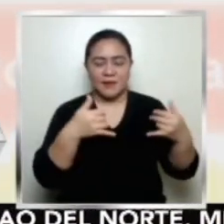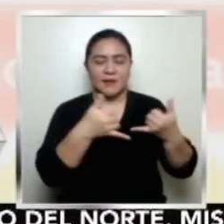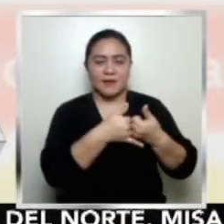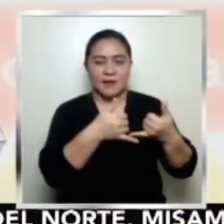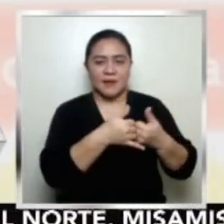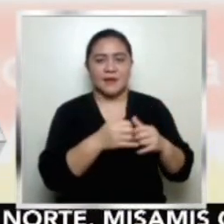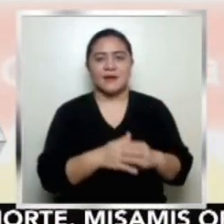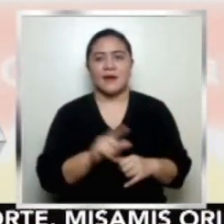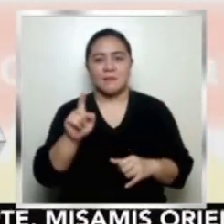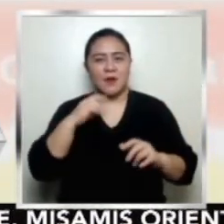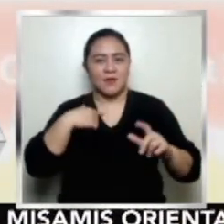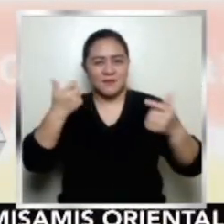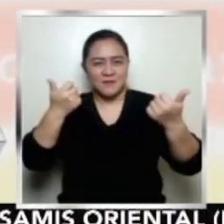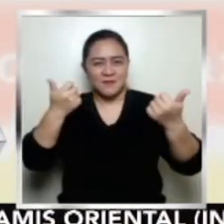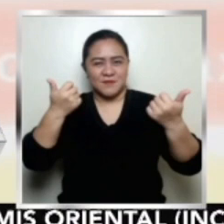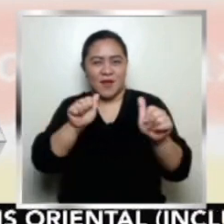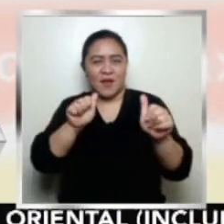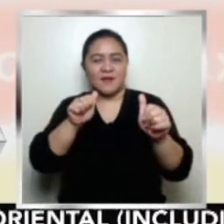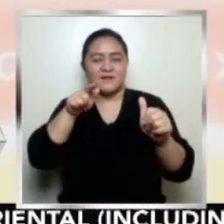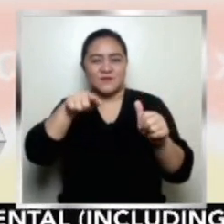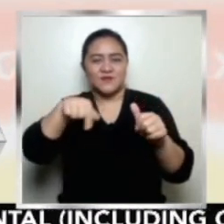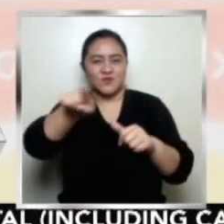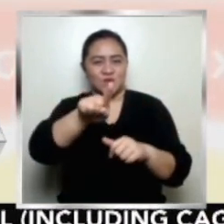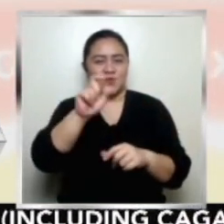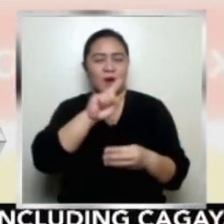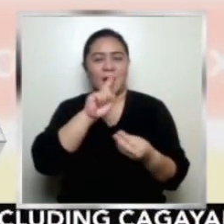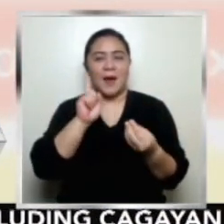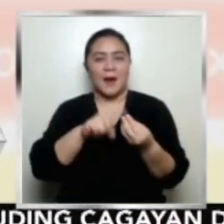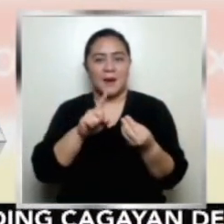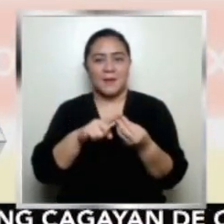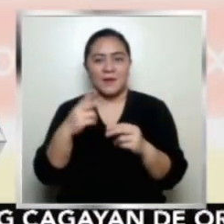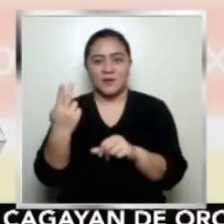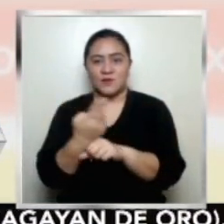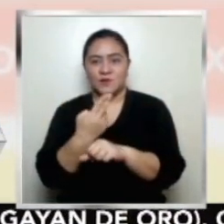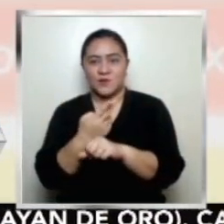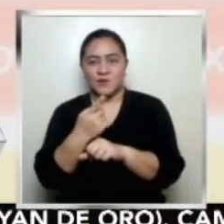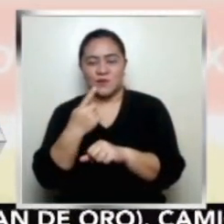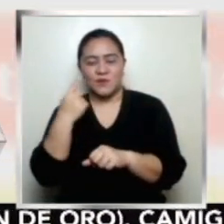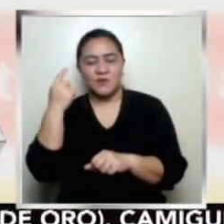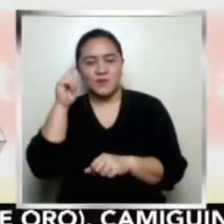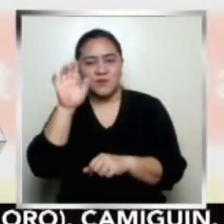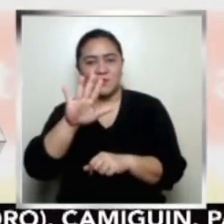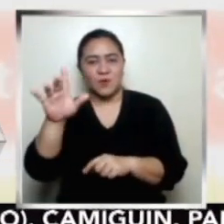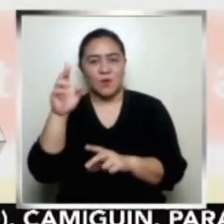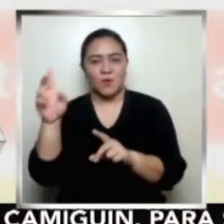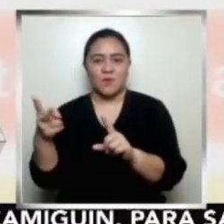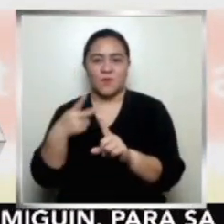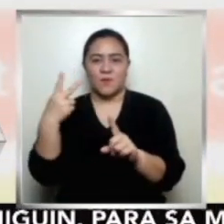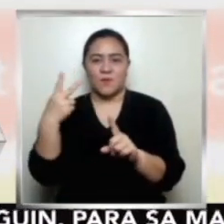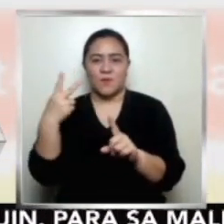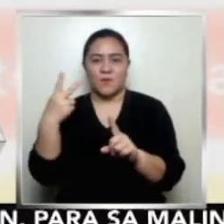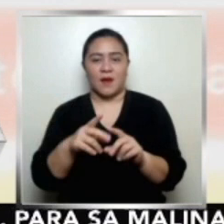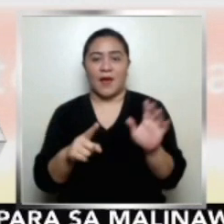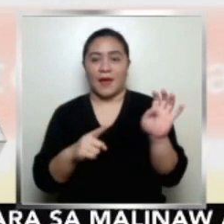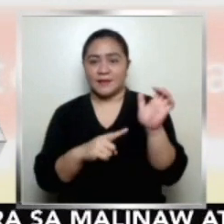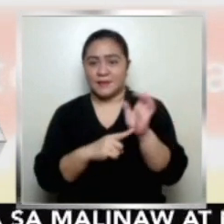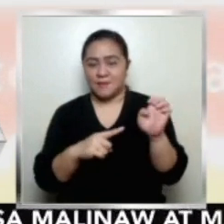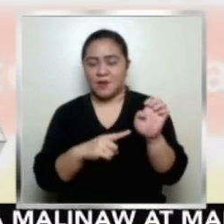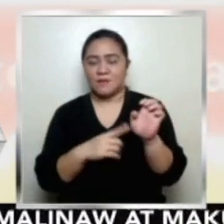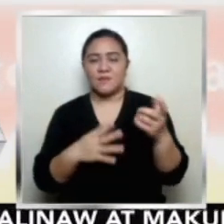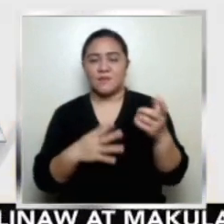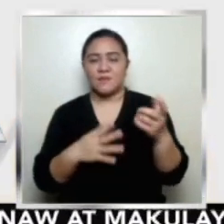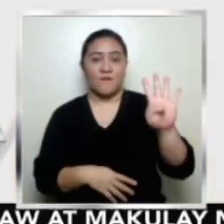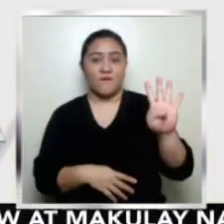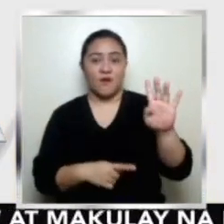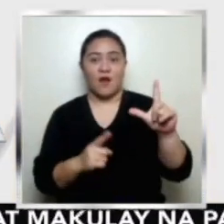bokabularyo. Ang saltong mini, kung saan ang huhulaan ay isang four-letter word. Seven-letter word naman ang saltong